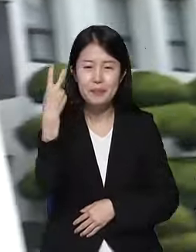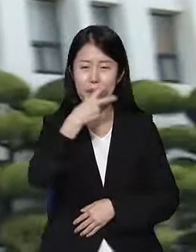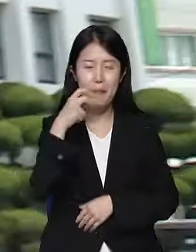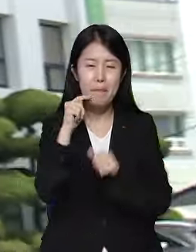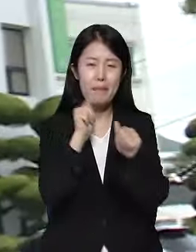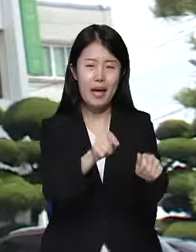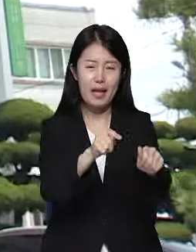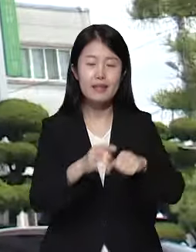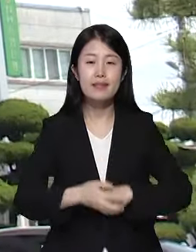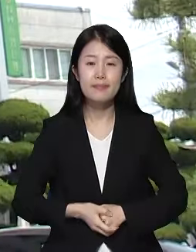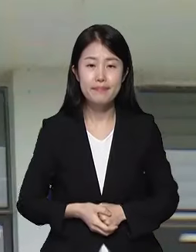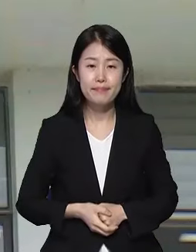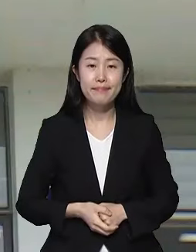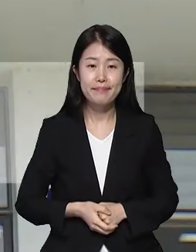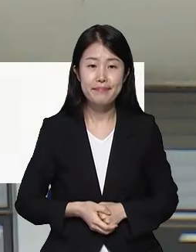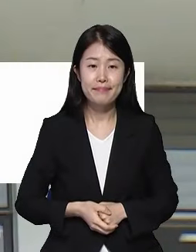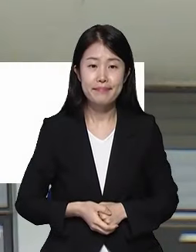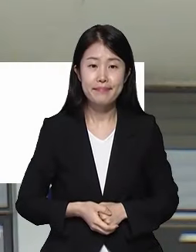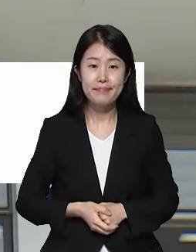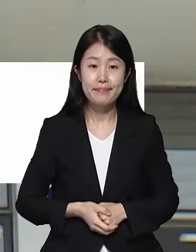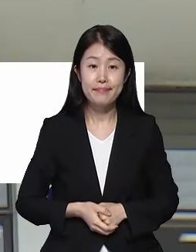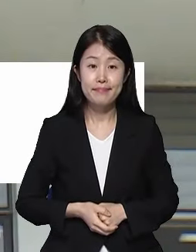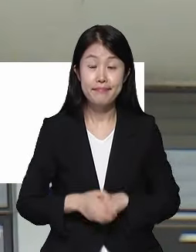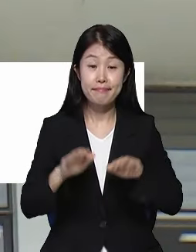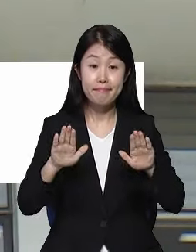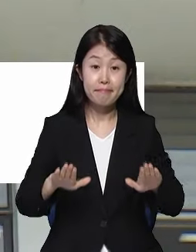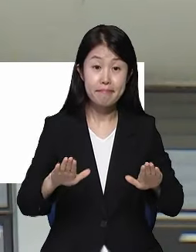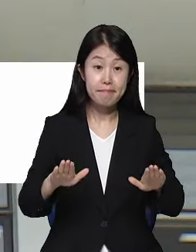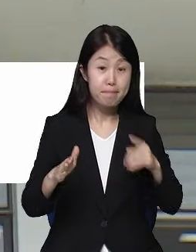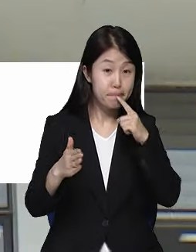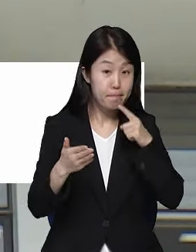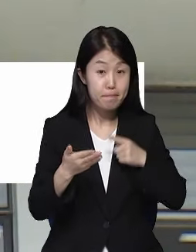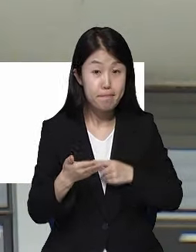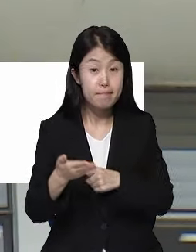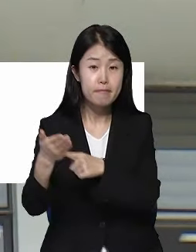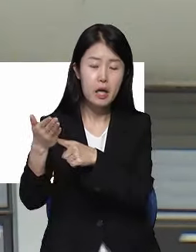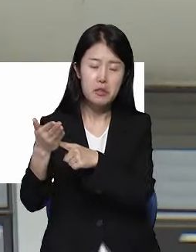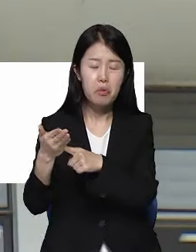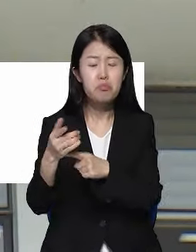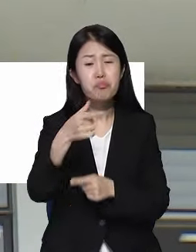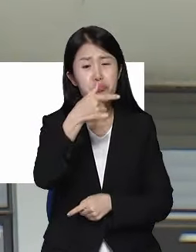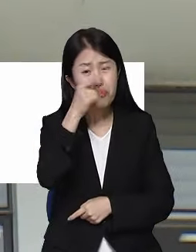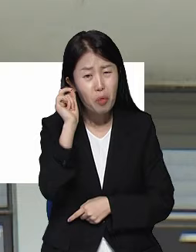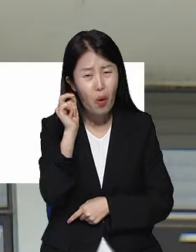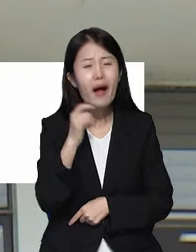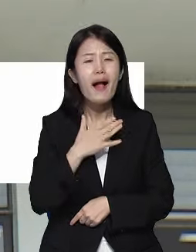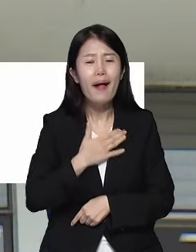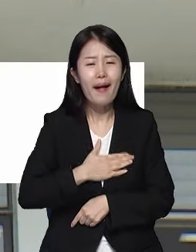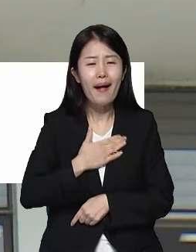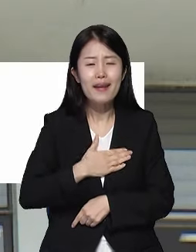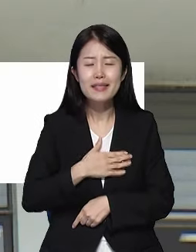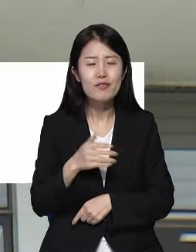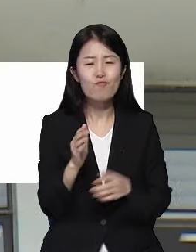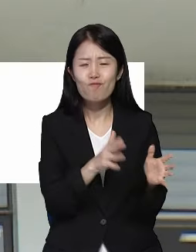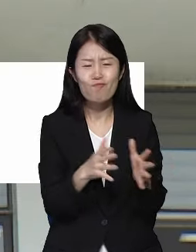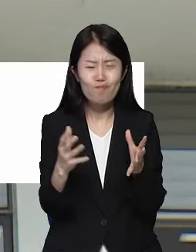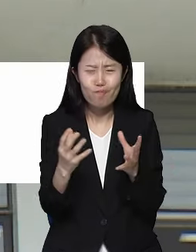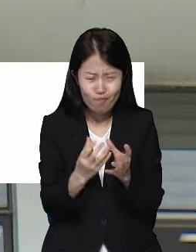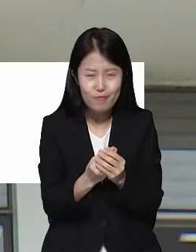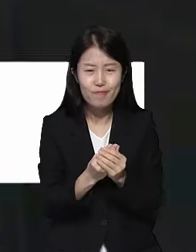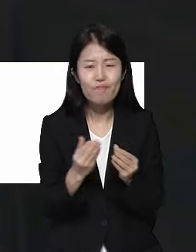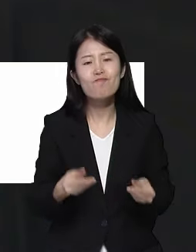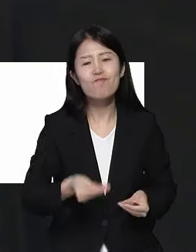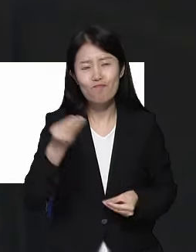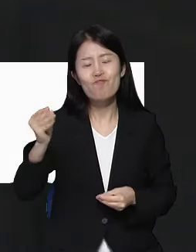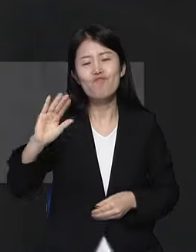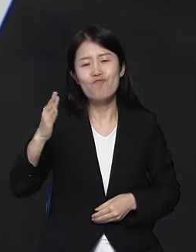받았습니다. 이번에 올린 것이 좀 그런 미비가 좀 작다 그러면 다시 보완해서 올리면 되니까 그런 문제는